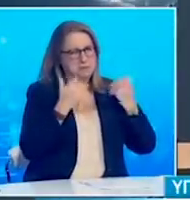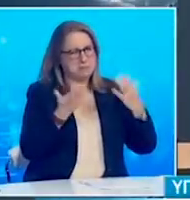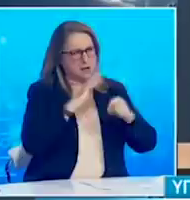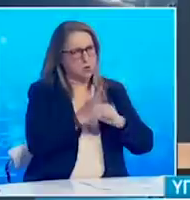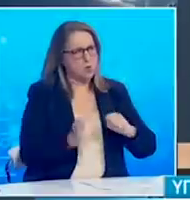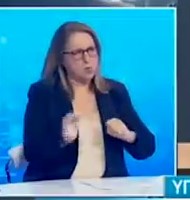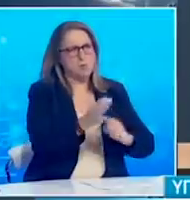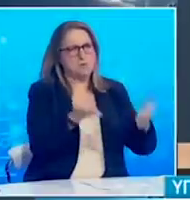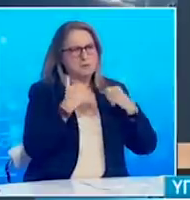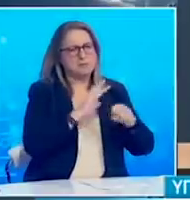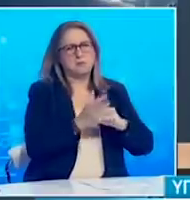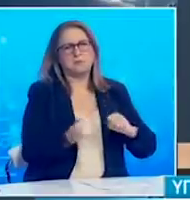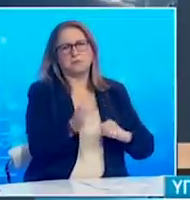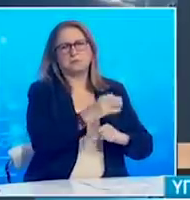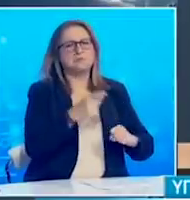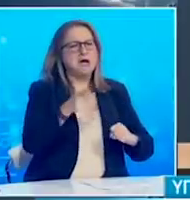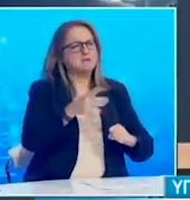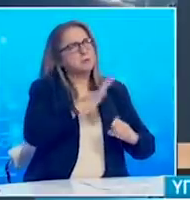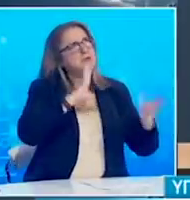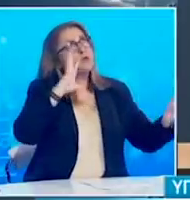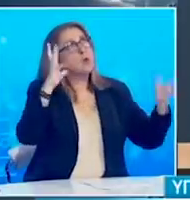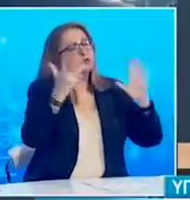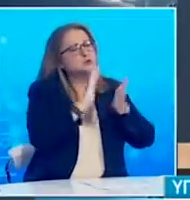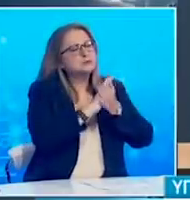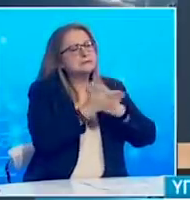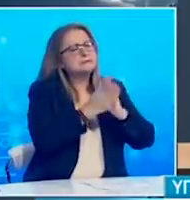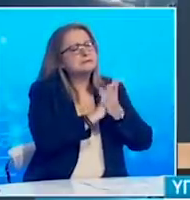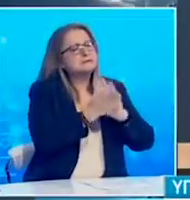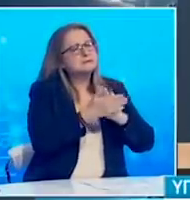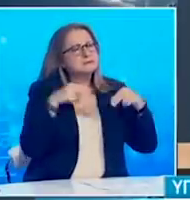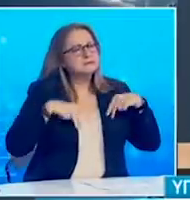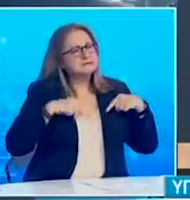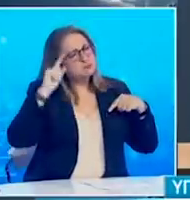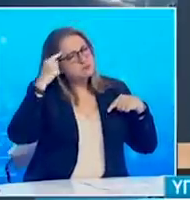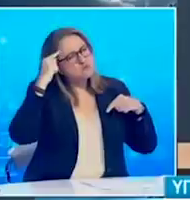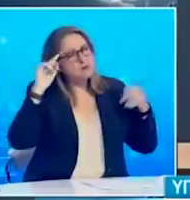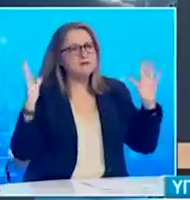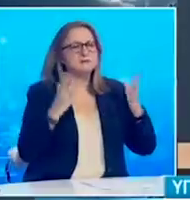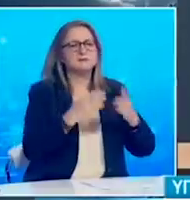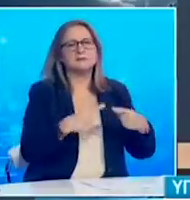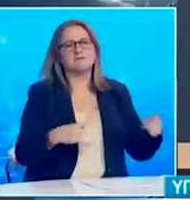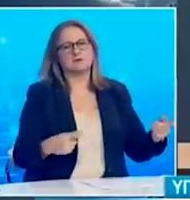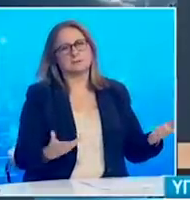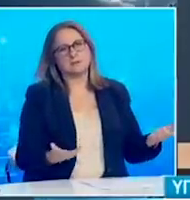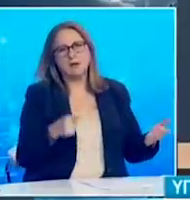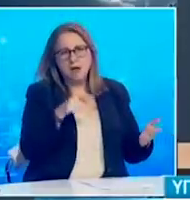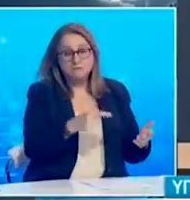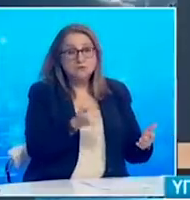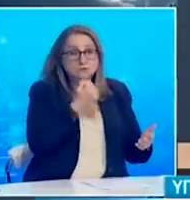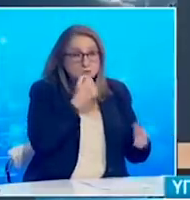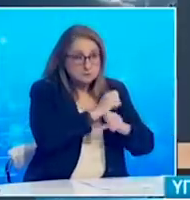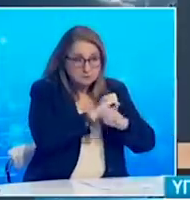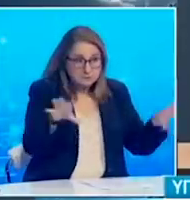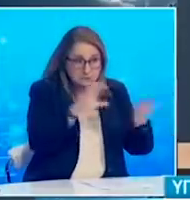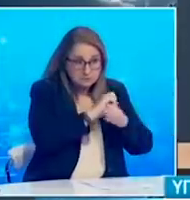Δεν υπάρχει κορονοϊός και όλα είναι αποτέλεσμα παγκόσμιας συνωμοσίας και καλούν σε διαφόρων ειδών ενέργειες που, αν μη τι άλλο, έχουν θανατηφόρα αποτελέσματα. Τα